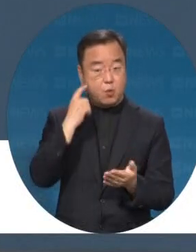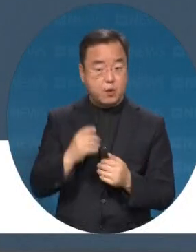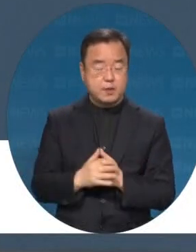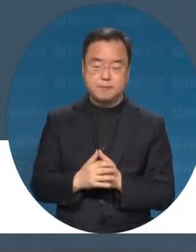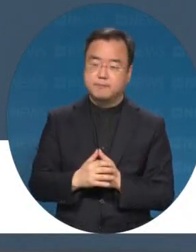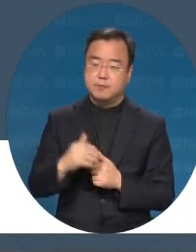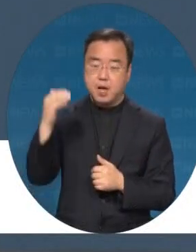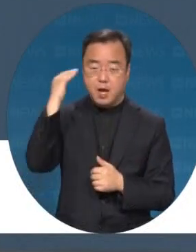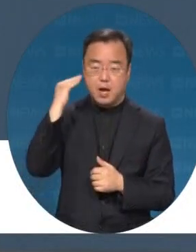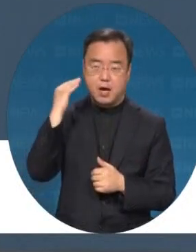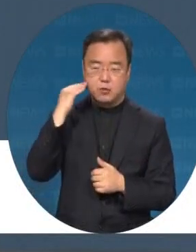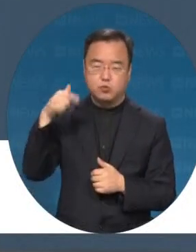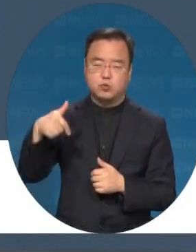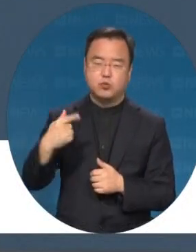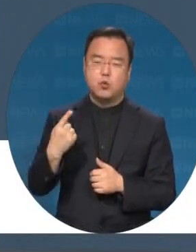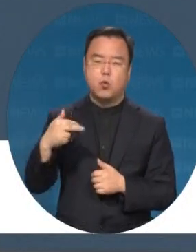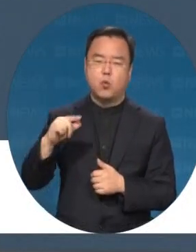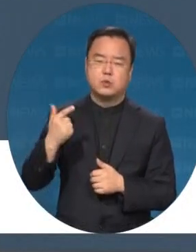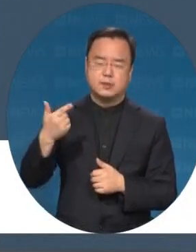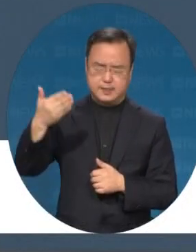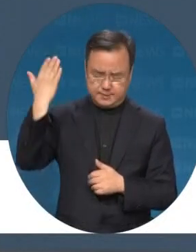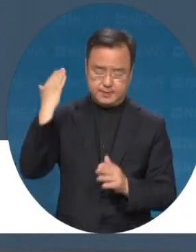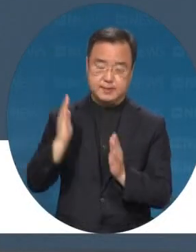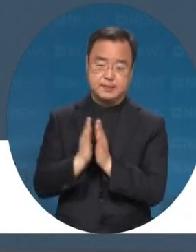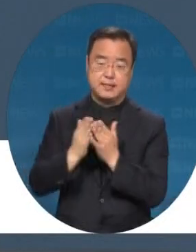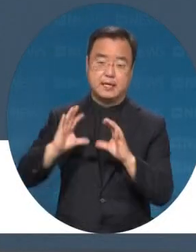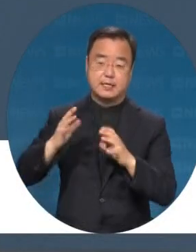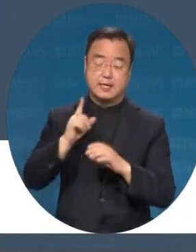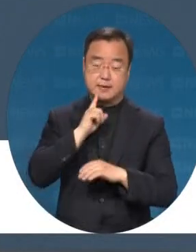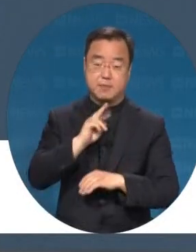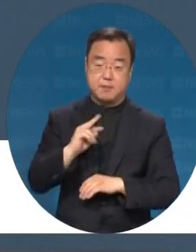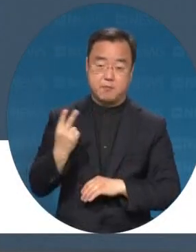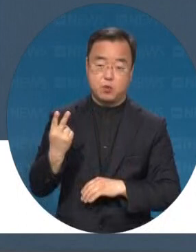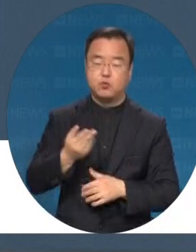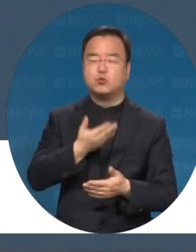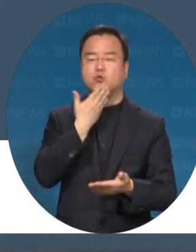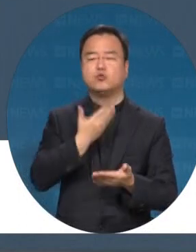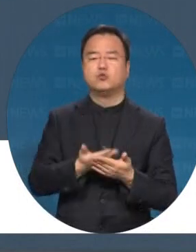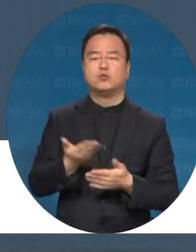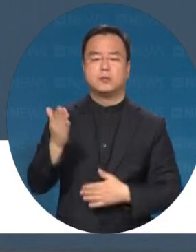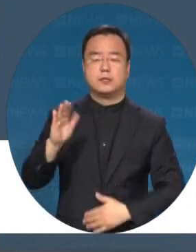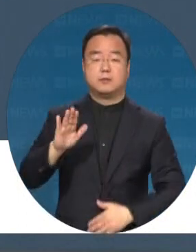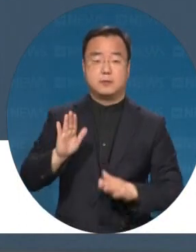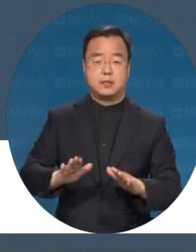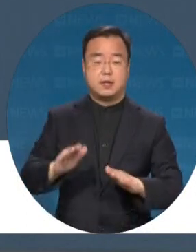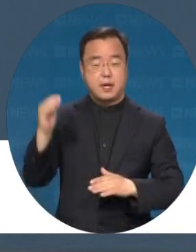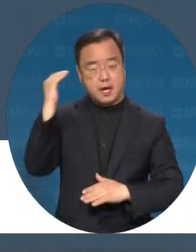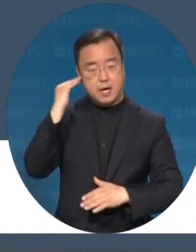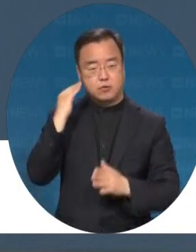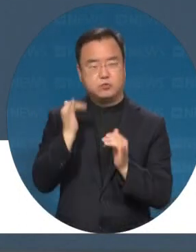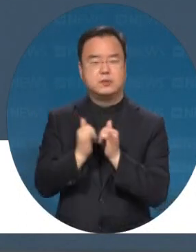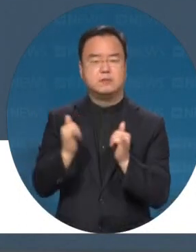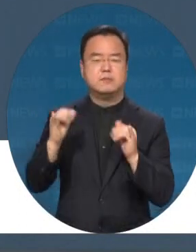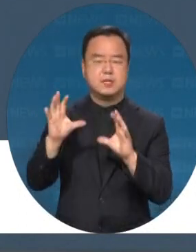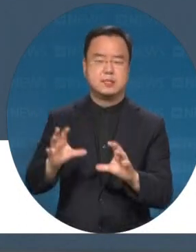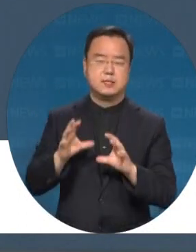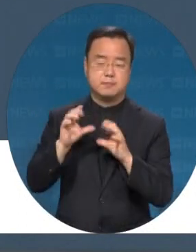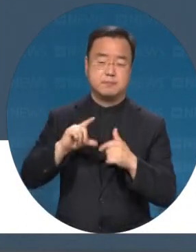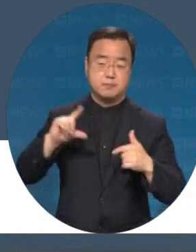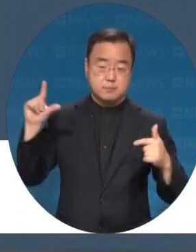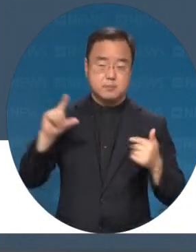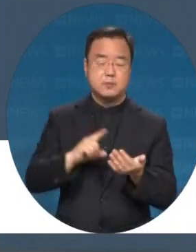한국 고전 번역의 세계와 참으로 중요하지만 이제는 한국 인물의 세계화도 중요하다